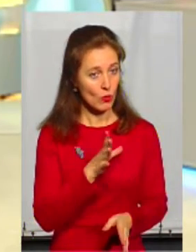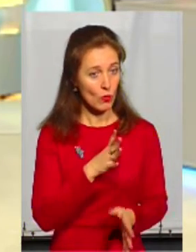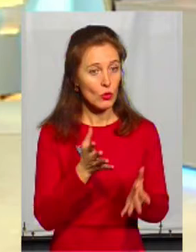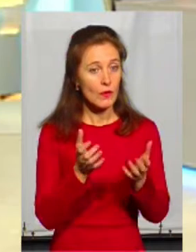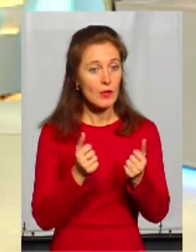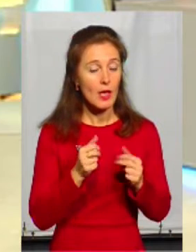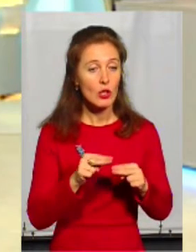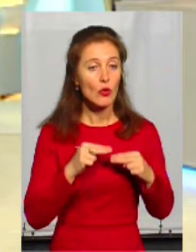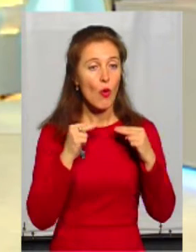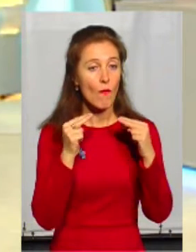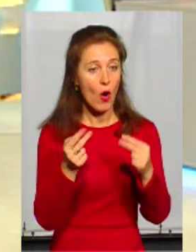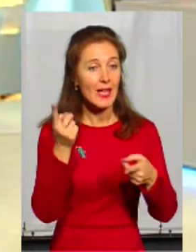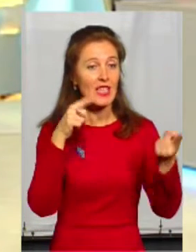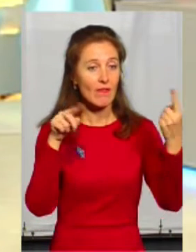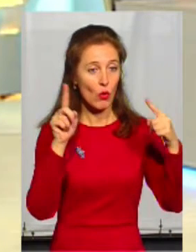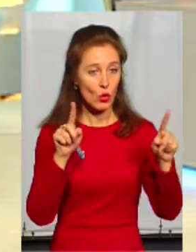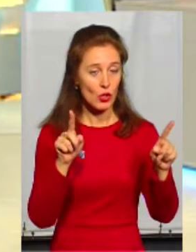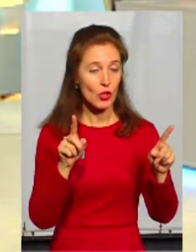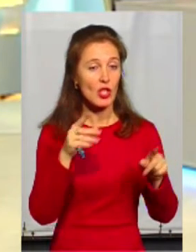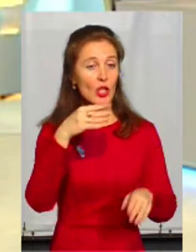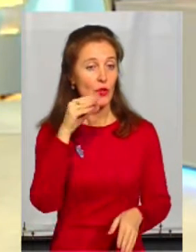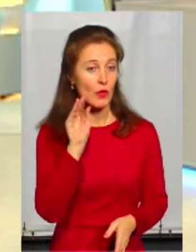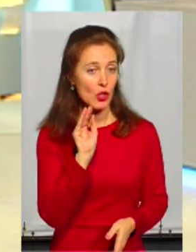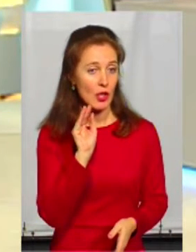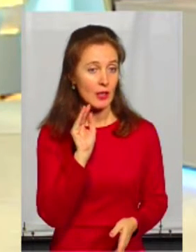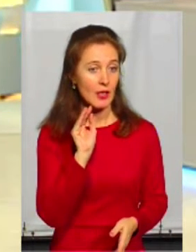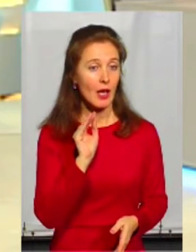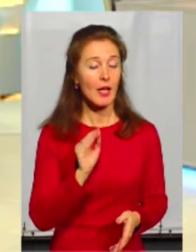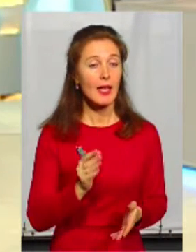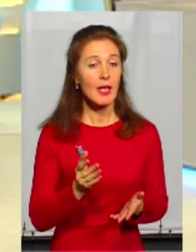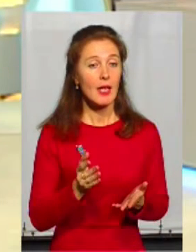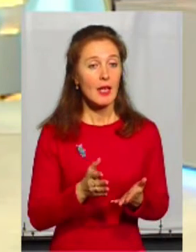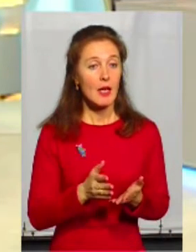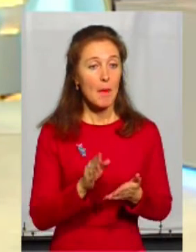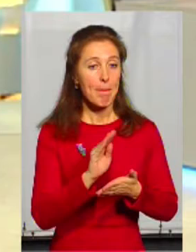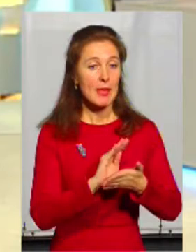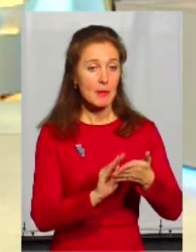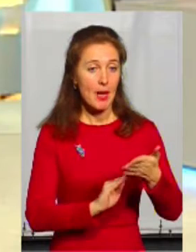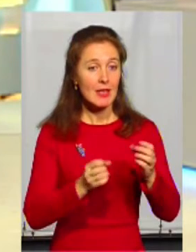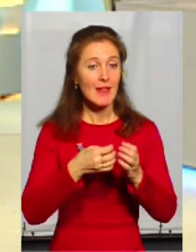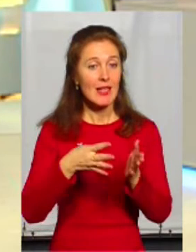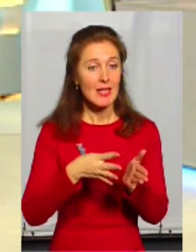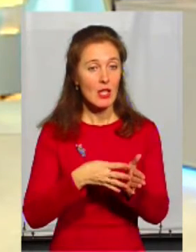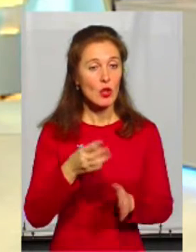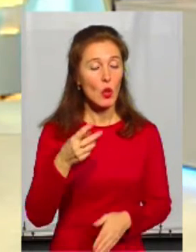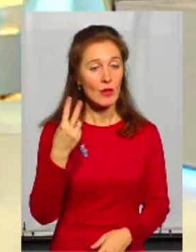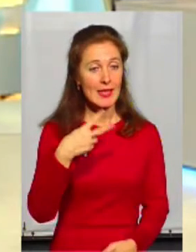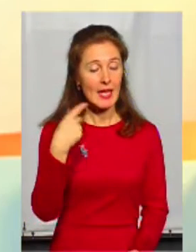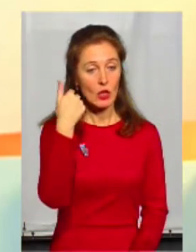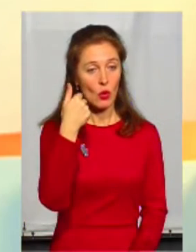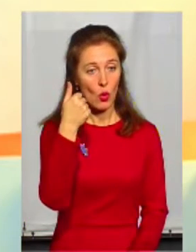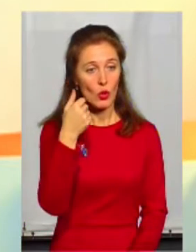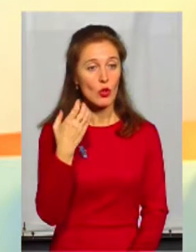до уваги і творчість все-таки і Шевченка, і надбання письменників 19-20 століття